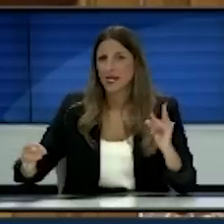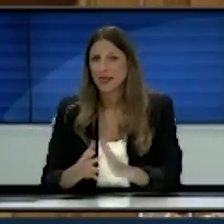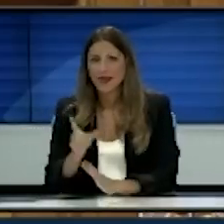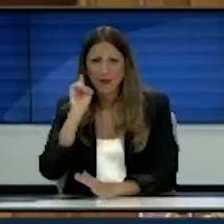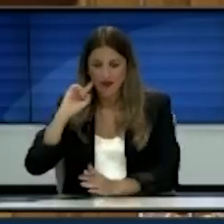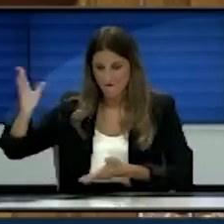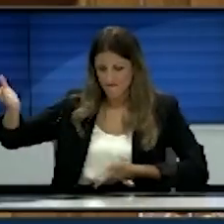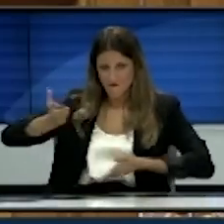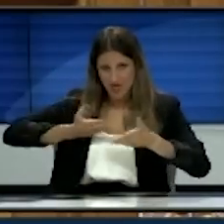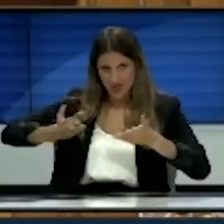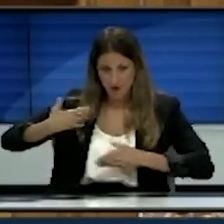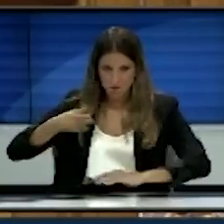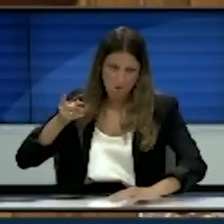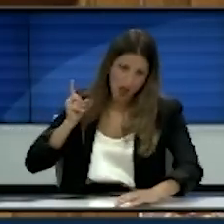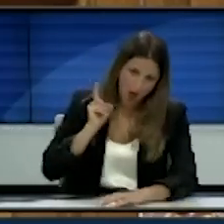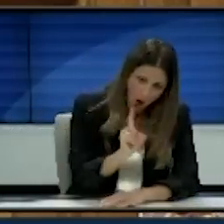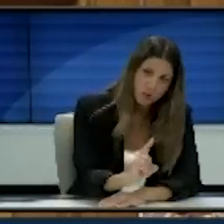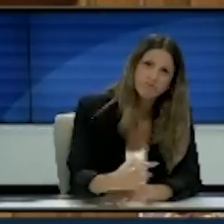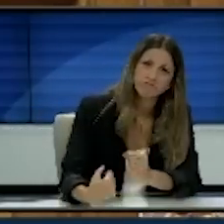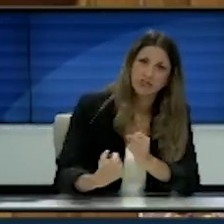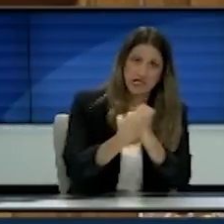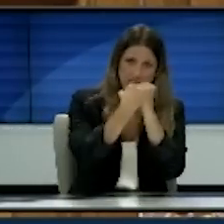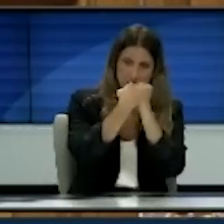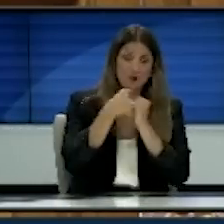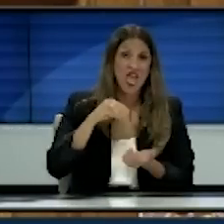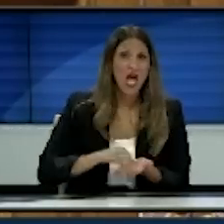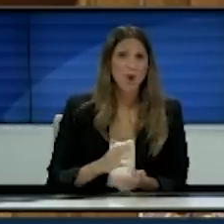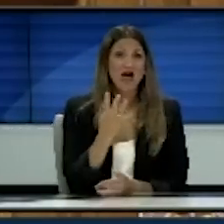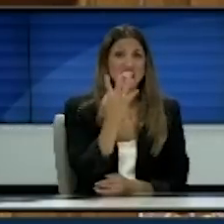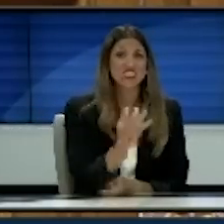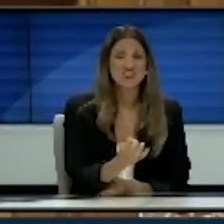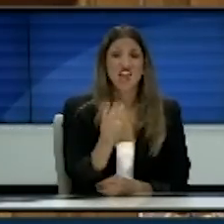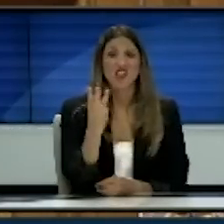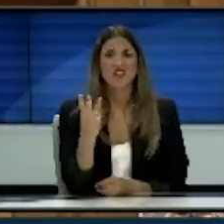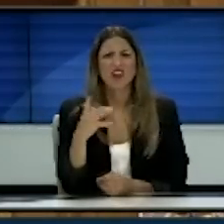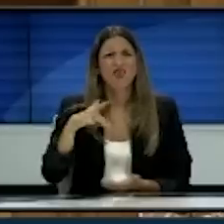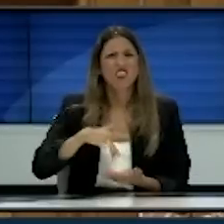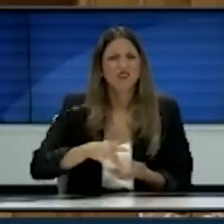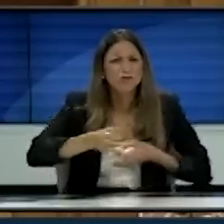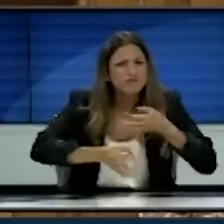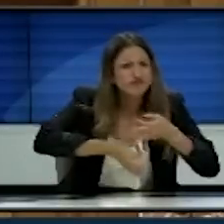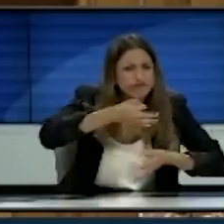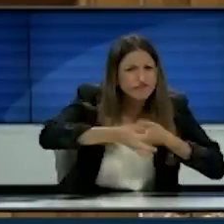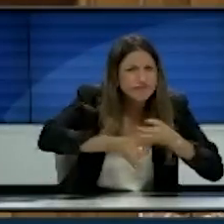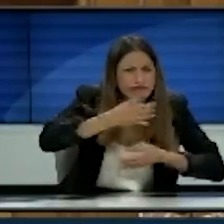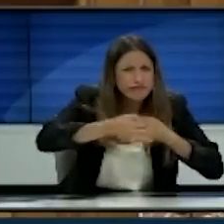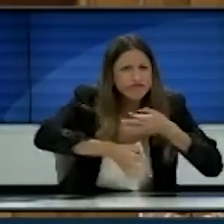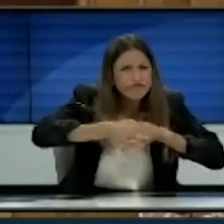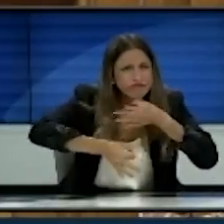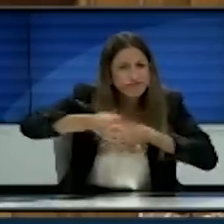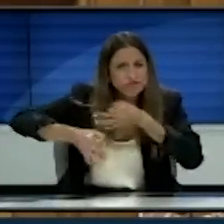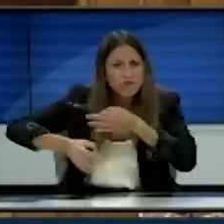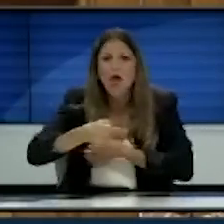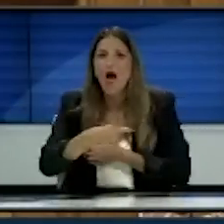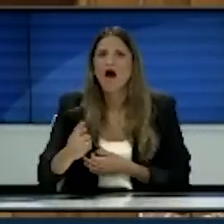γυναικών και παιδιών και τα 43 συμβουλευτικά κέντρα στα οποία η χρηματοδότηση εξαρτάται κατά